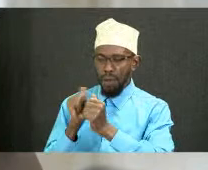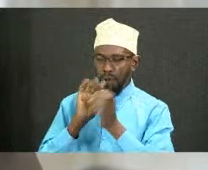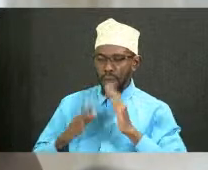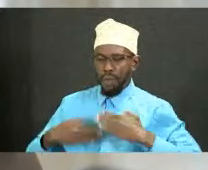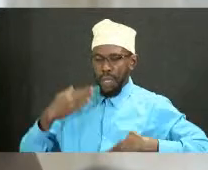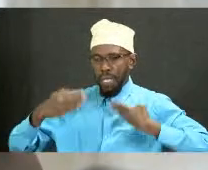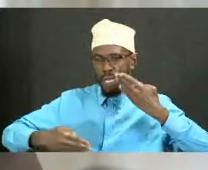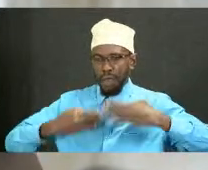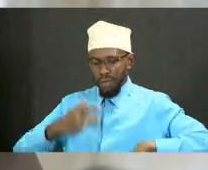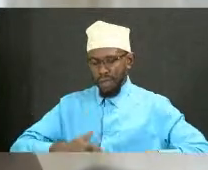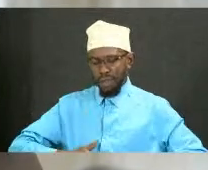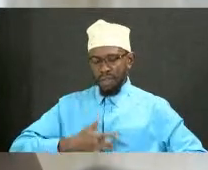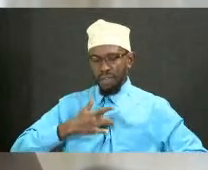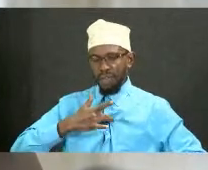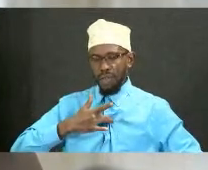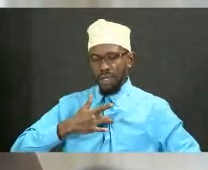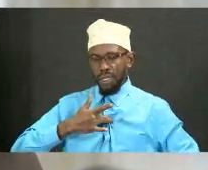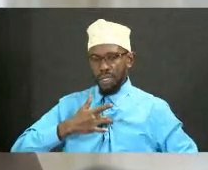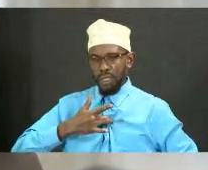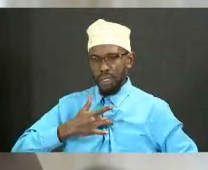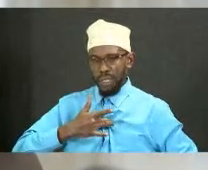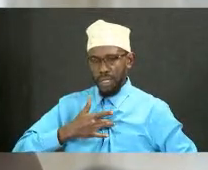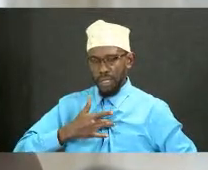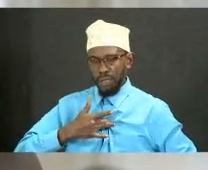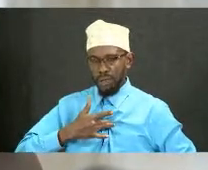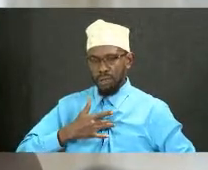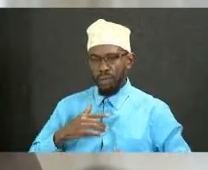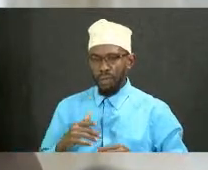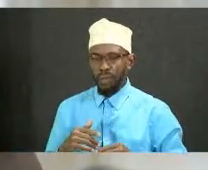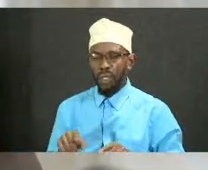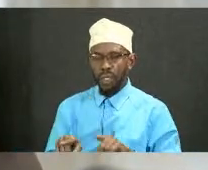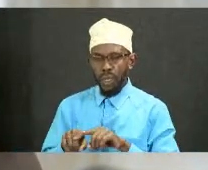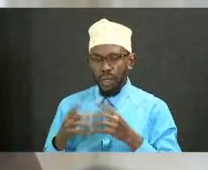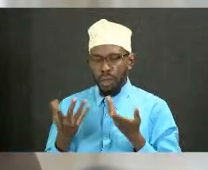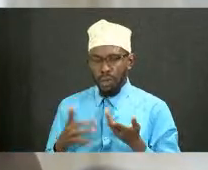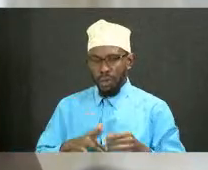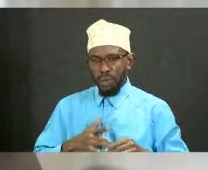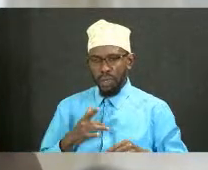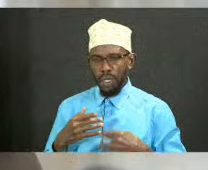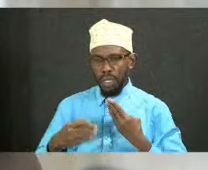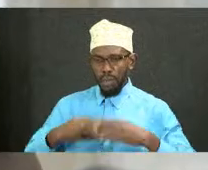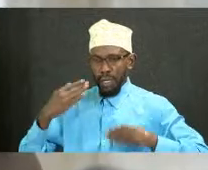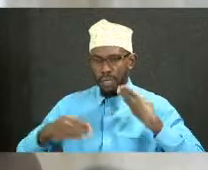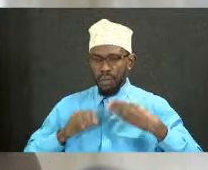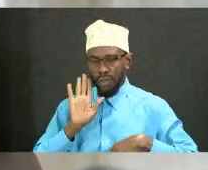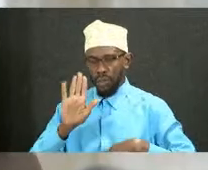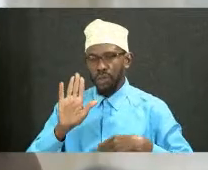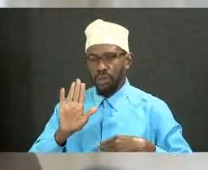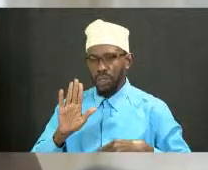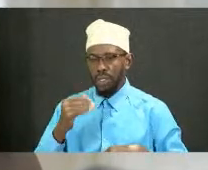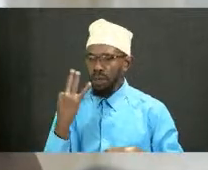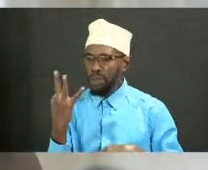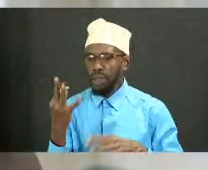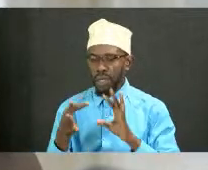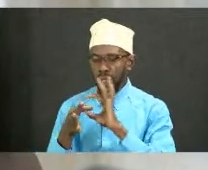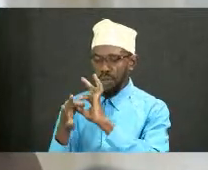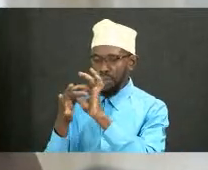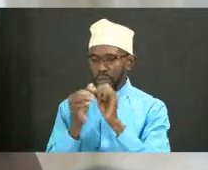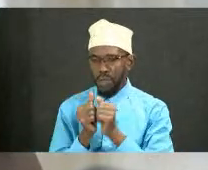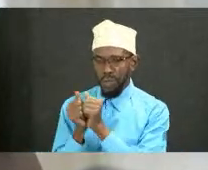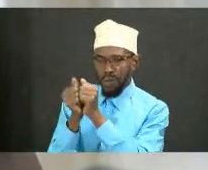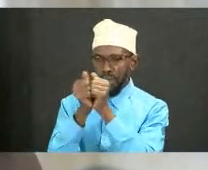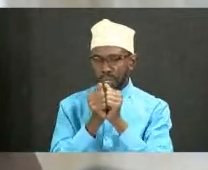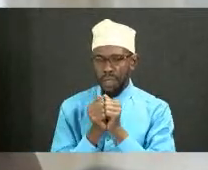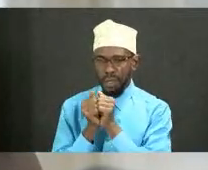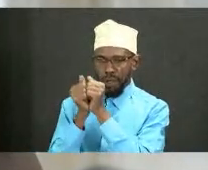and feelings. Fikira, hisia na vitendo vyako. Hivi vitatu vimejumuika.